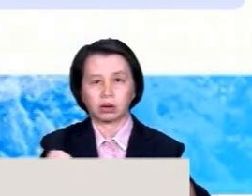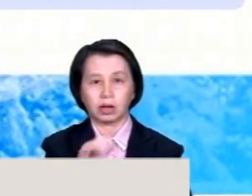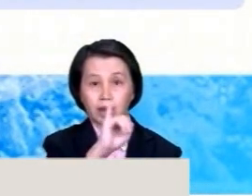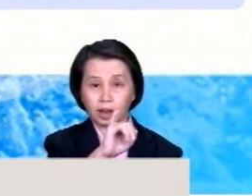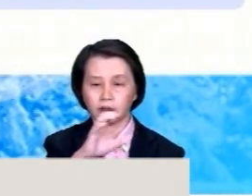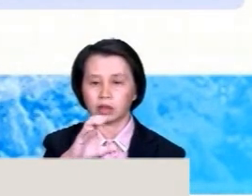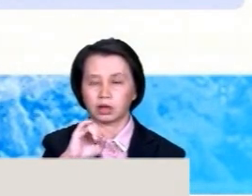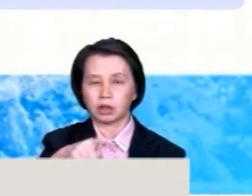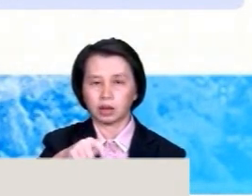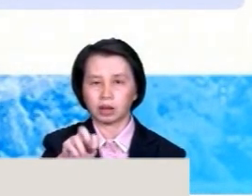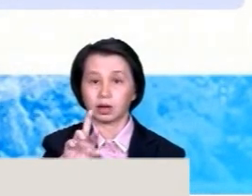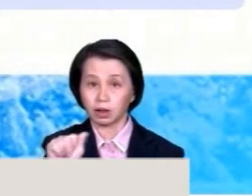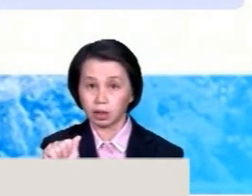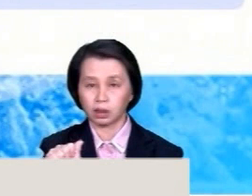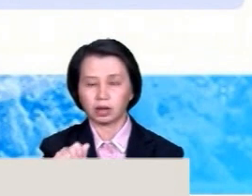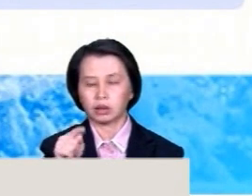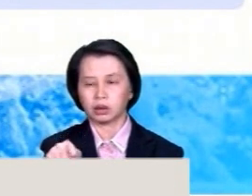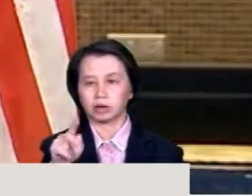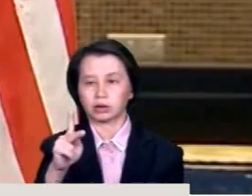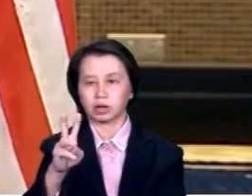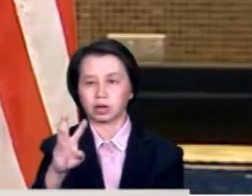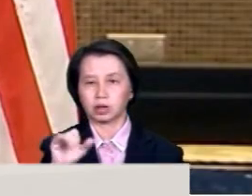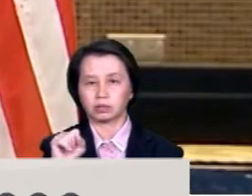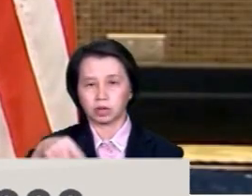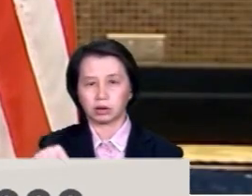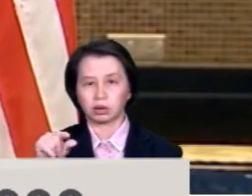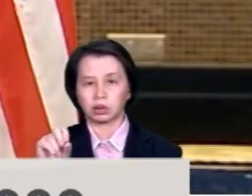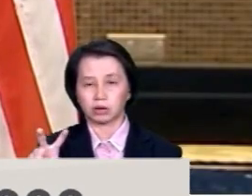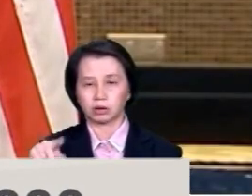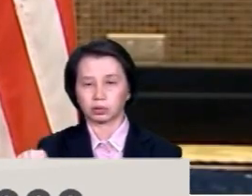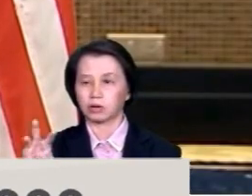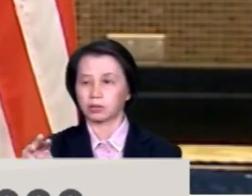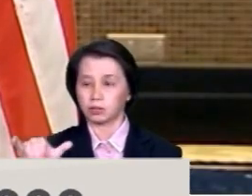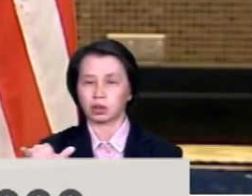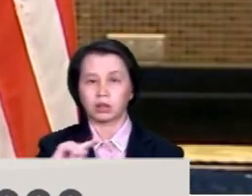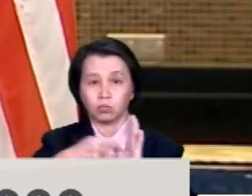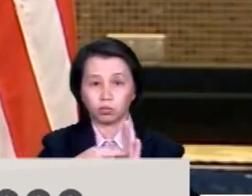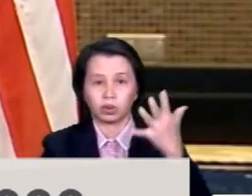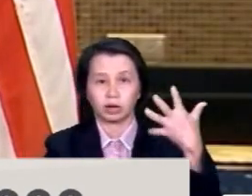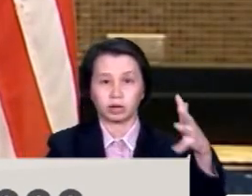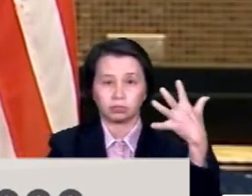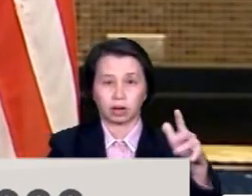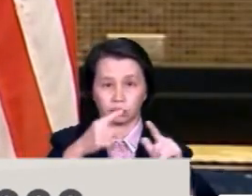acitra dia citra.com sp.bo of.my mulai